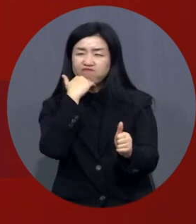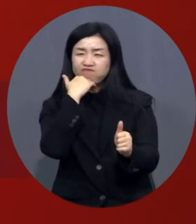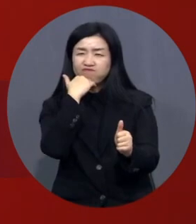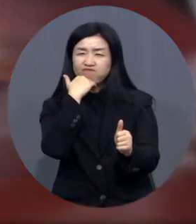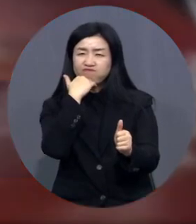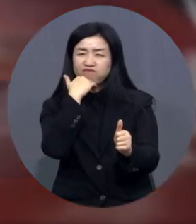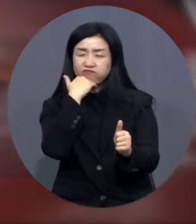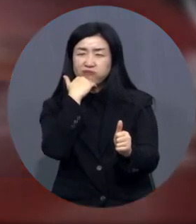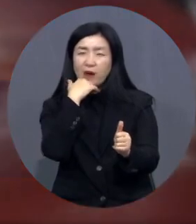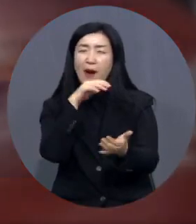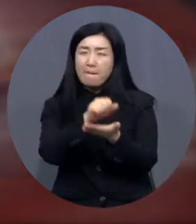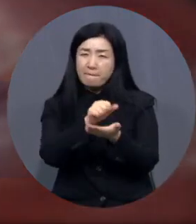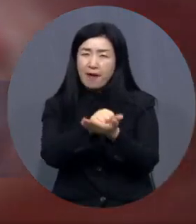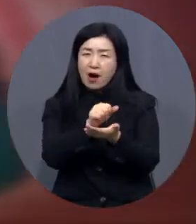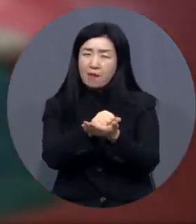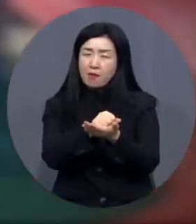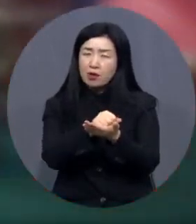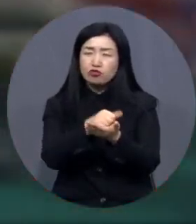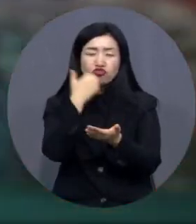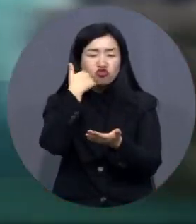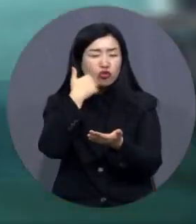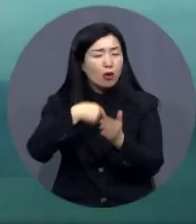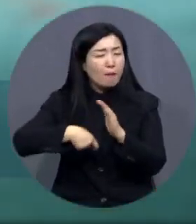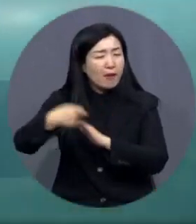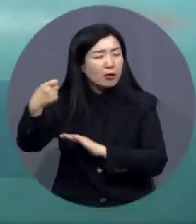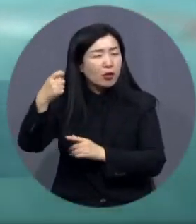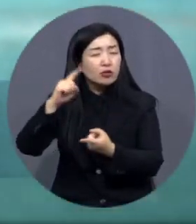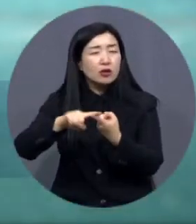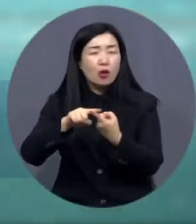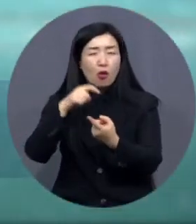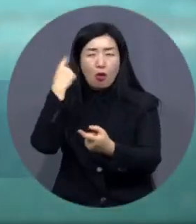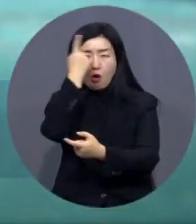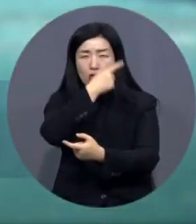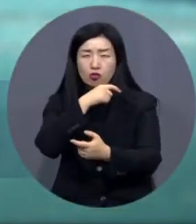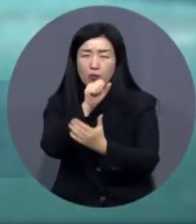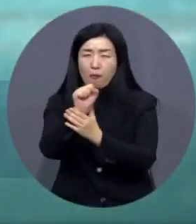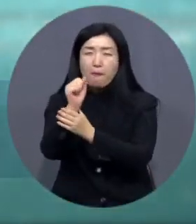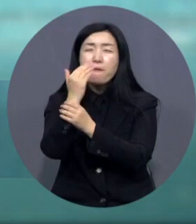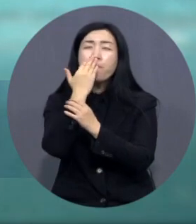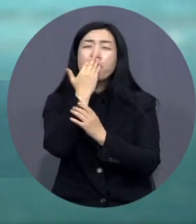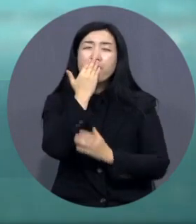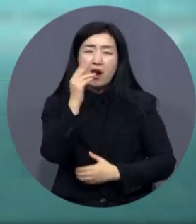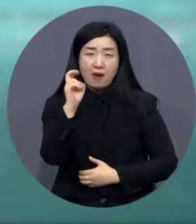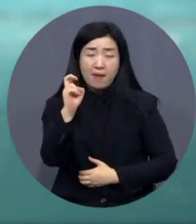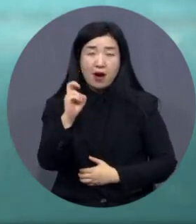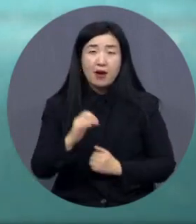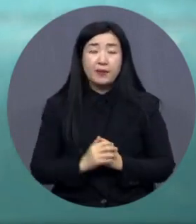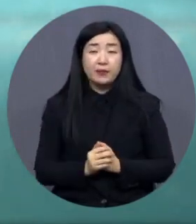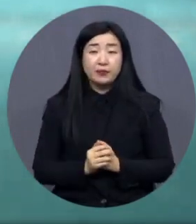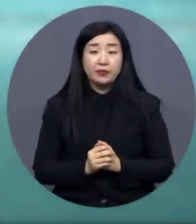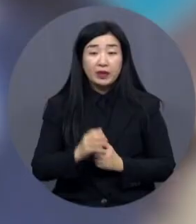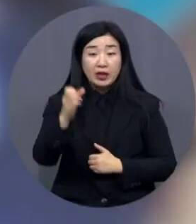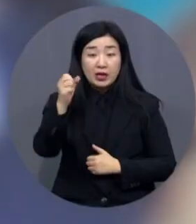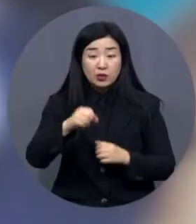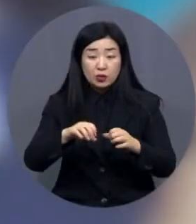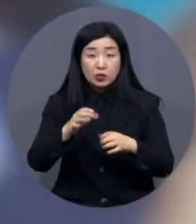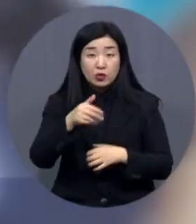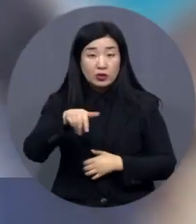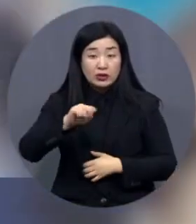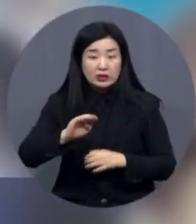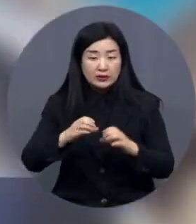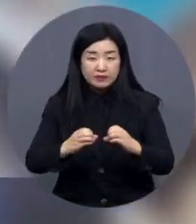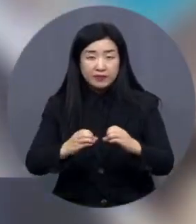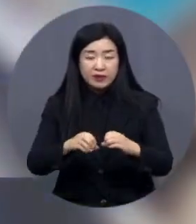하고 있었다면은 누가 왔는지 얼굴을 이렇게 바뀐 사람이 계속 기억할 수 있을지도 좀 카지노 칩을 훔친 40대